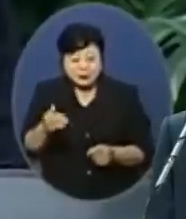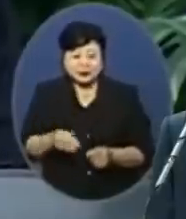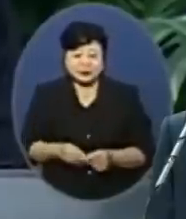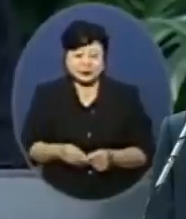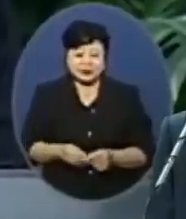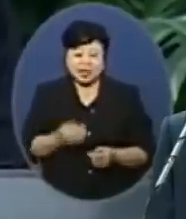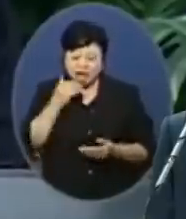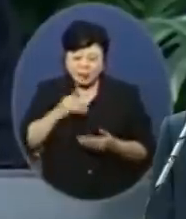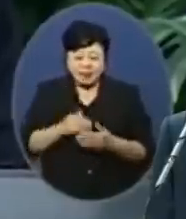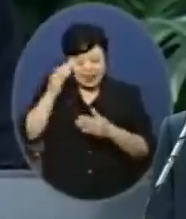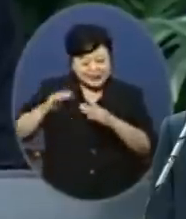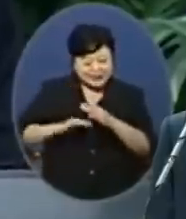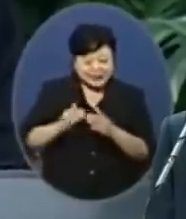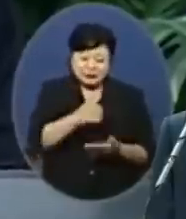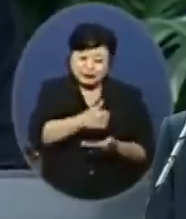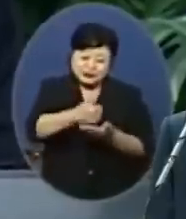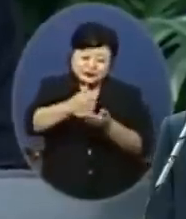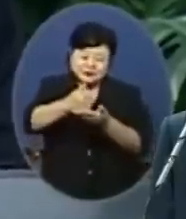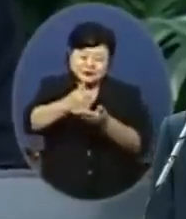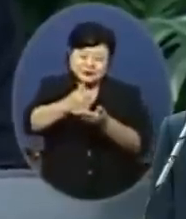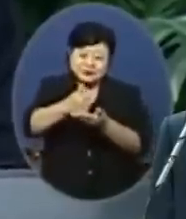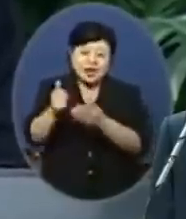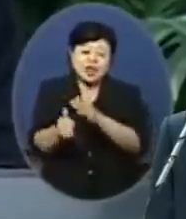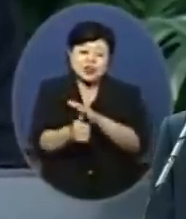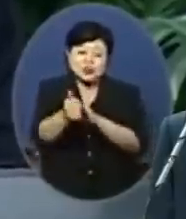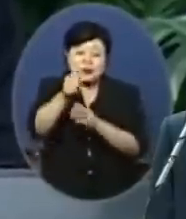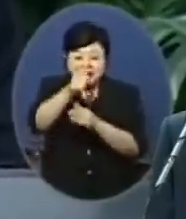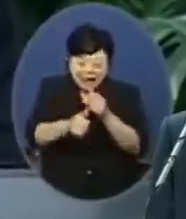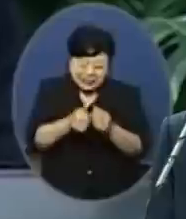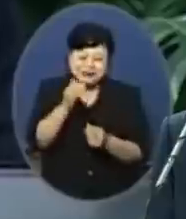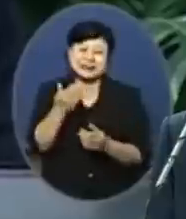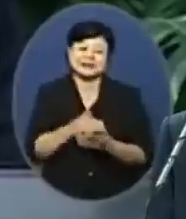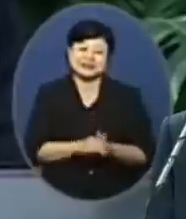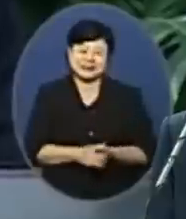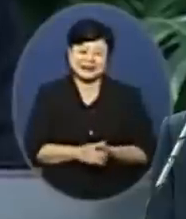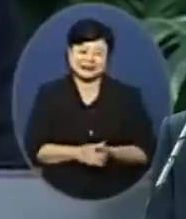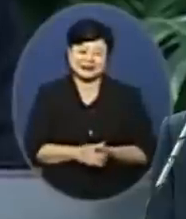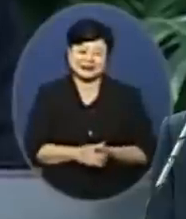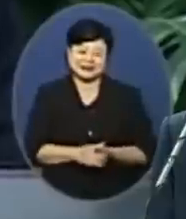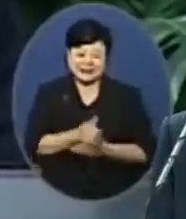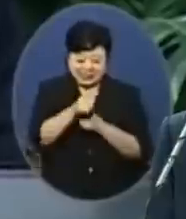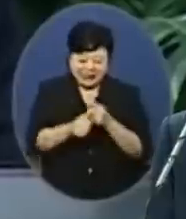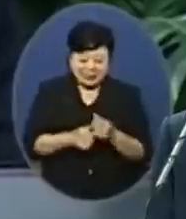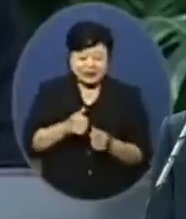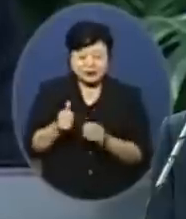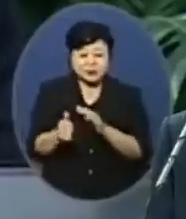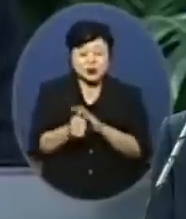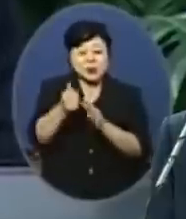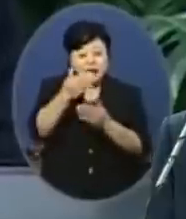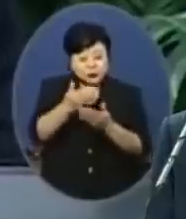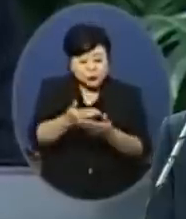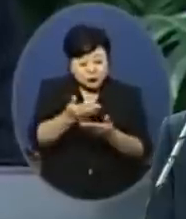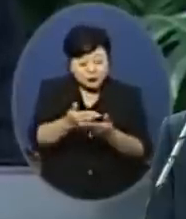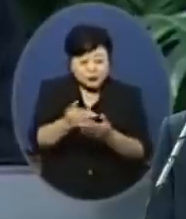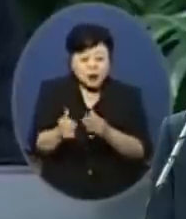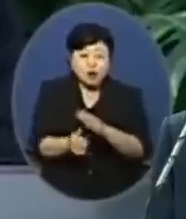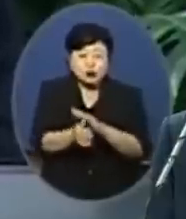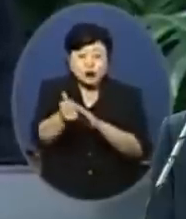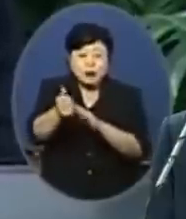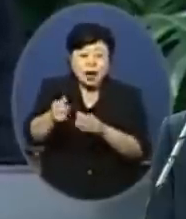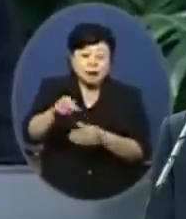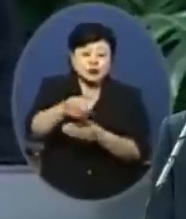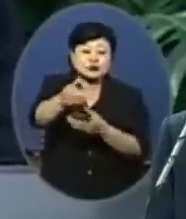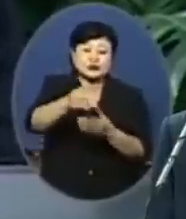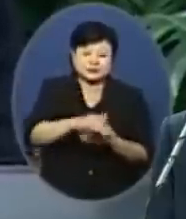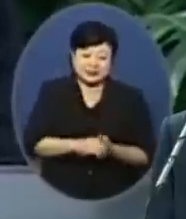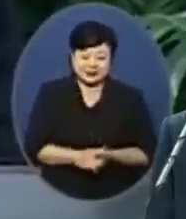땅에 바위 그늘이 되시는 주님은 소망의 하나님이신 것입니다. 하나님 소망을 주시옵소서 하면 여러분께 소망을